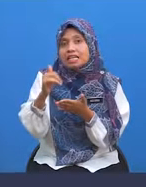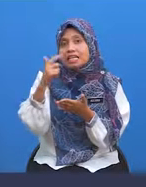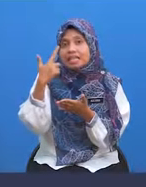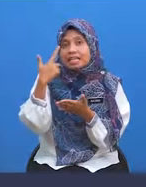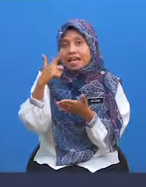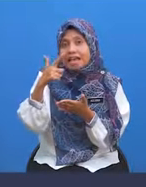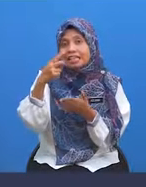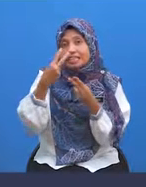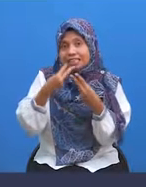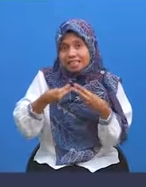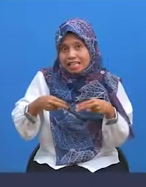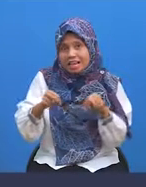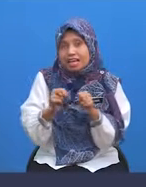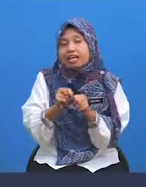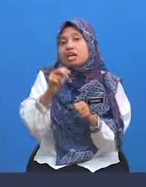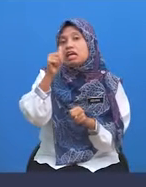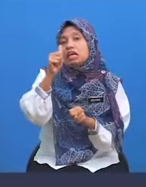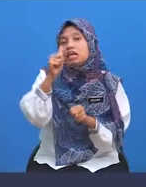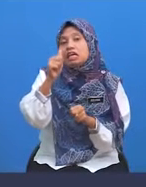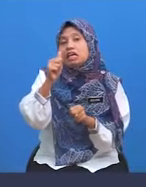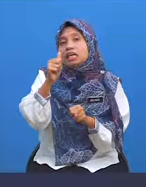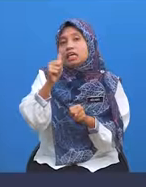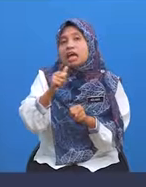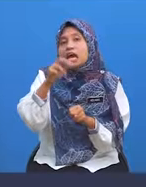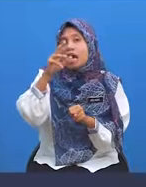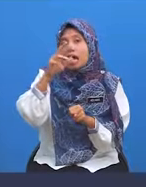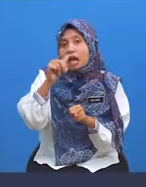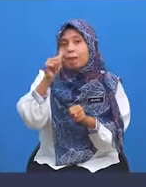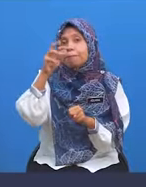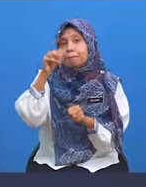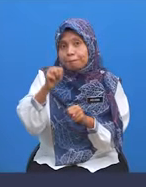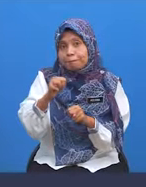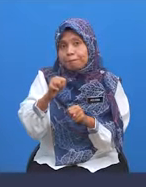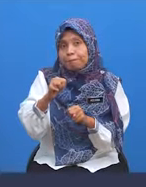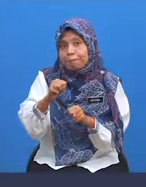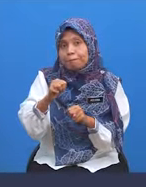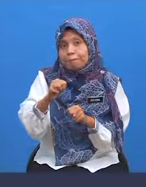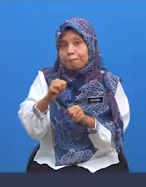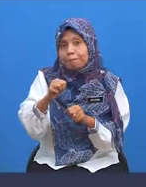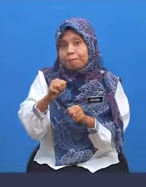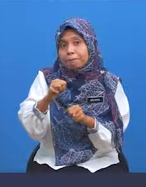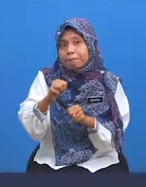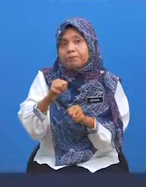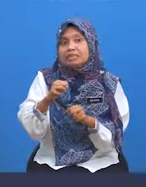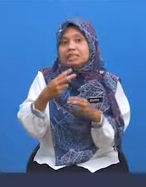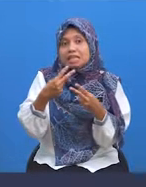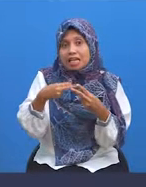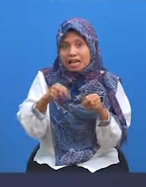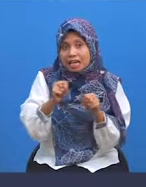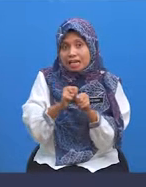kita, iaitu amplitude pada graf. Nilai A kita ialah